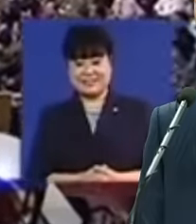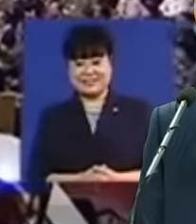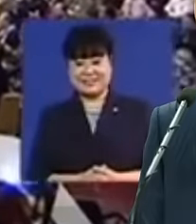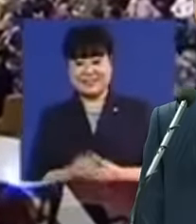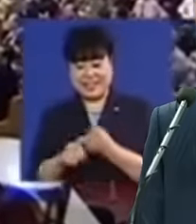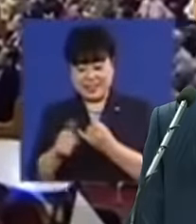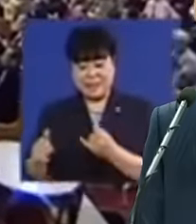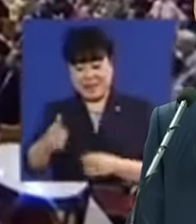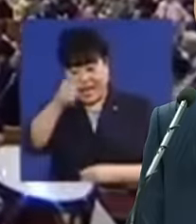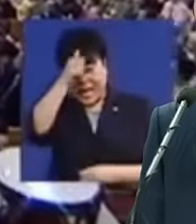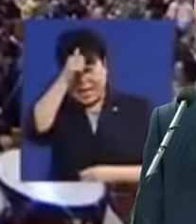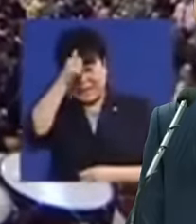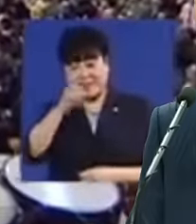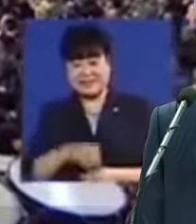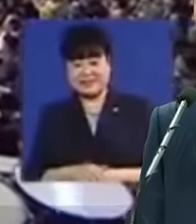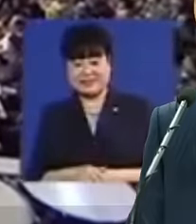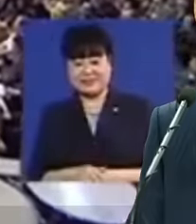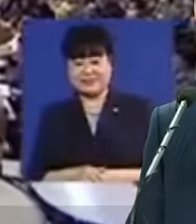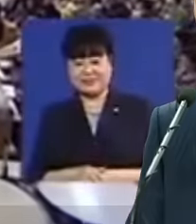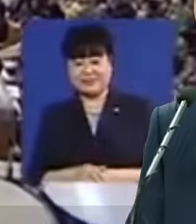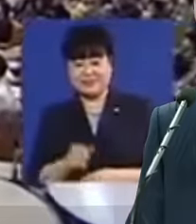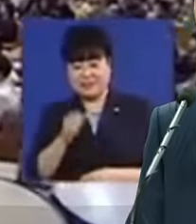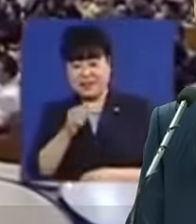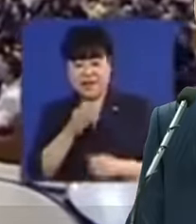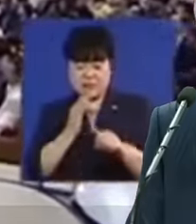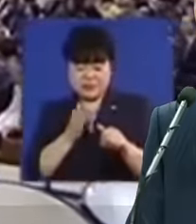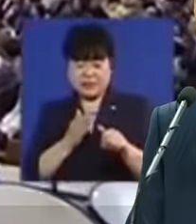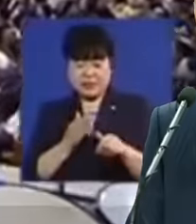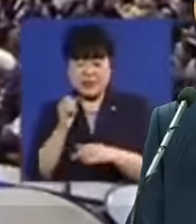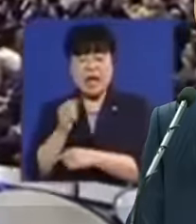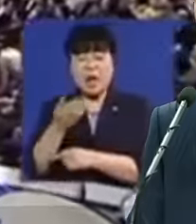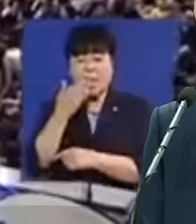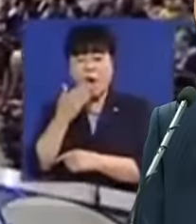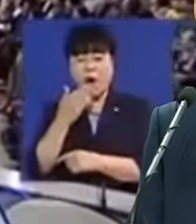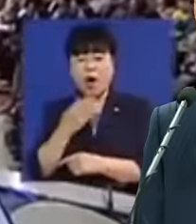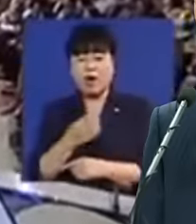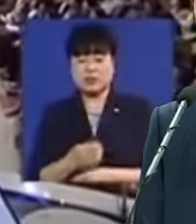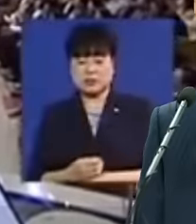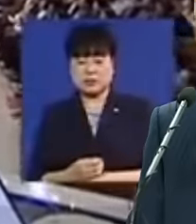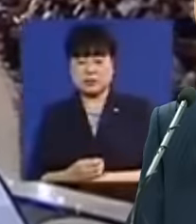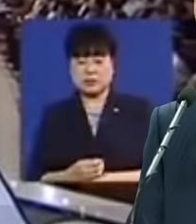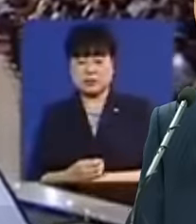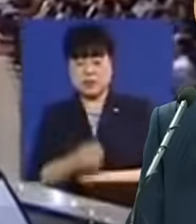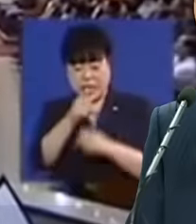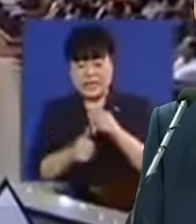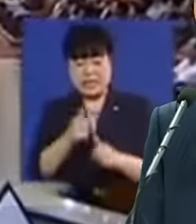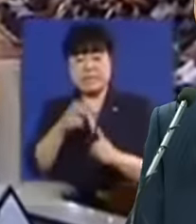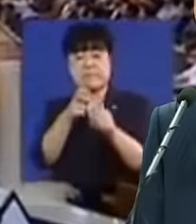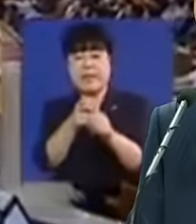남편이 아담에게 강요를 해서 선악과를 따먹어서 하나님을 배반하게 만드는 것입니다.